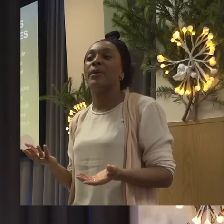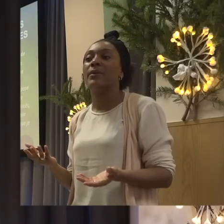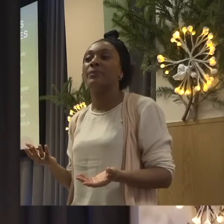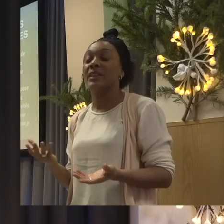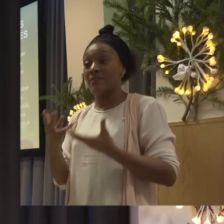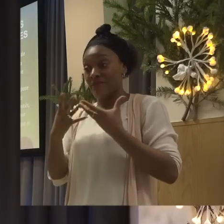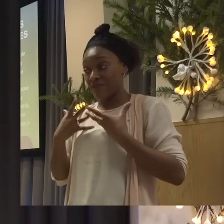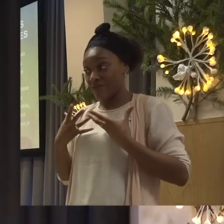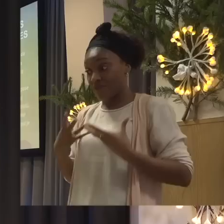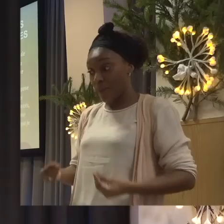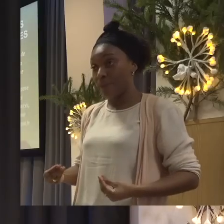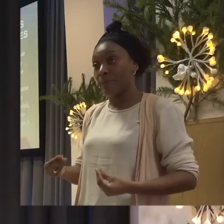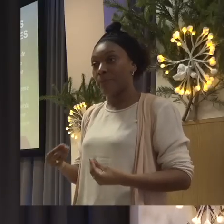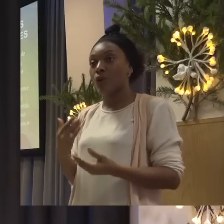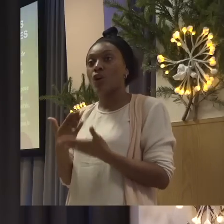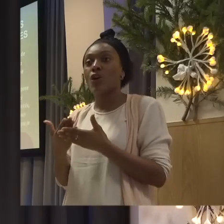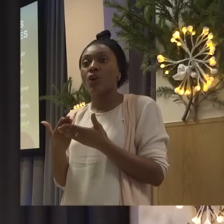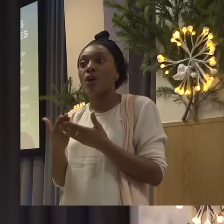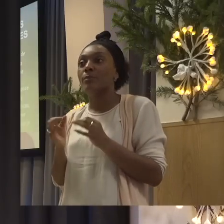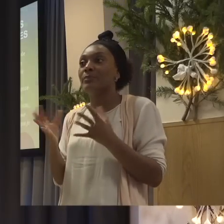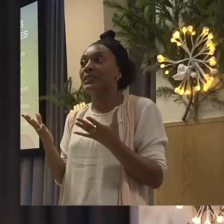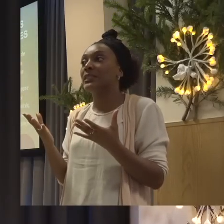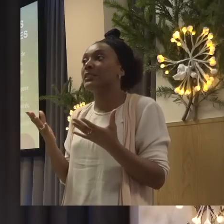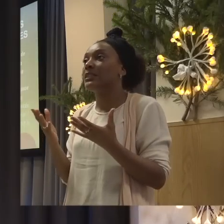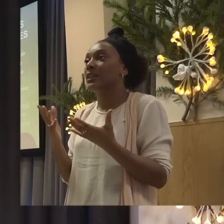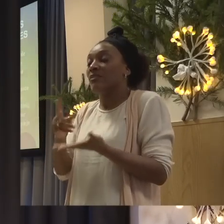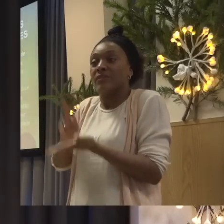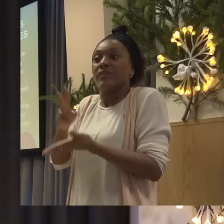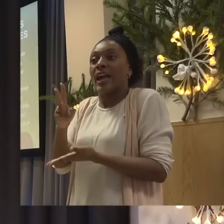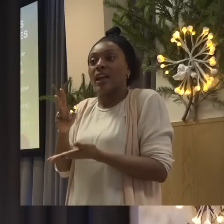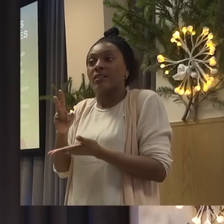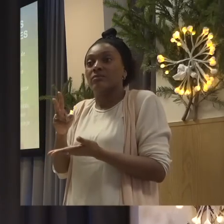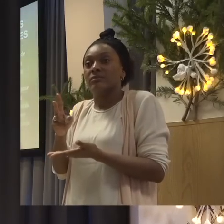là comme une évidence, comme une réalité.